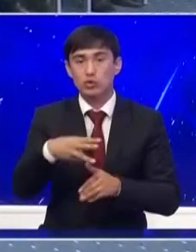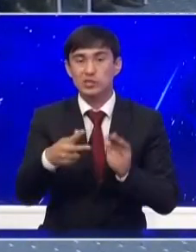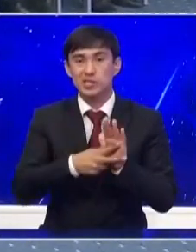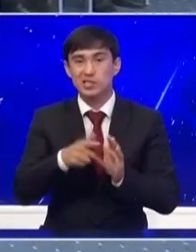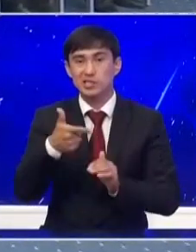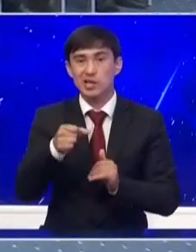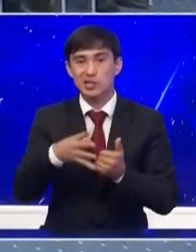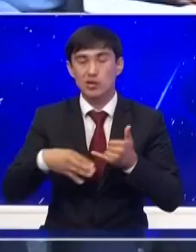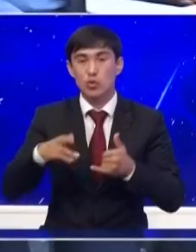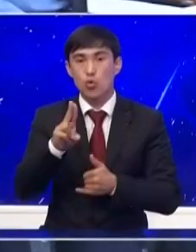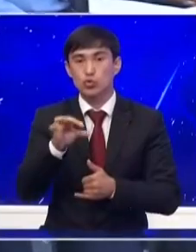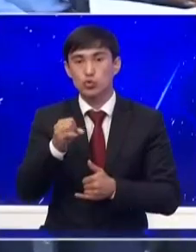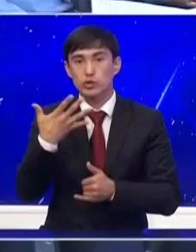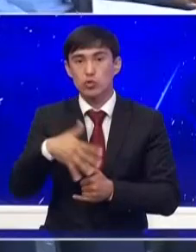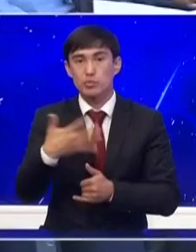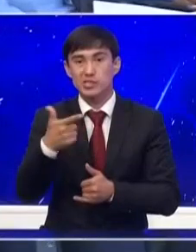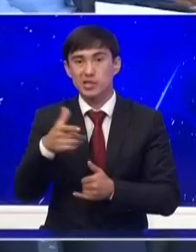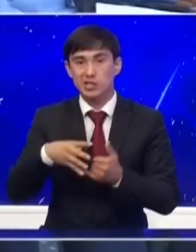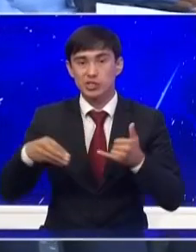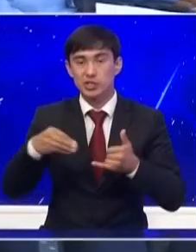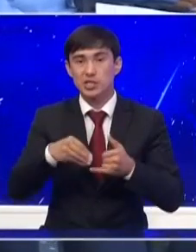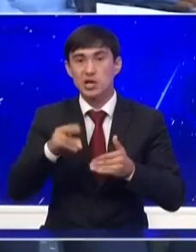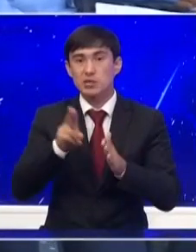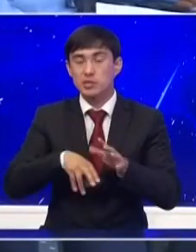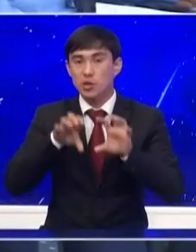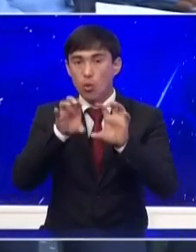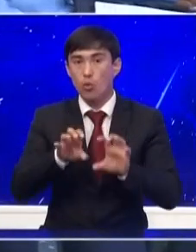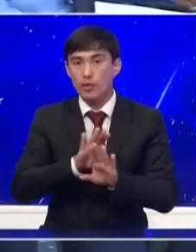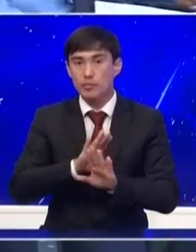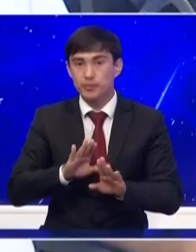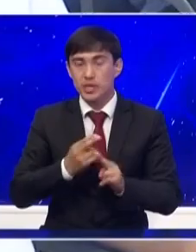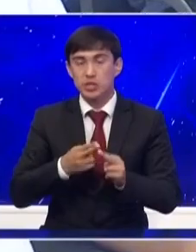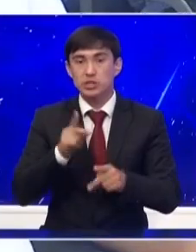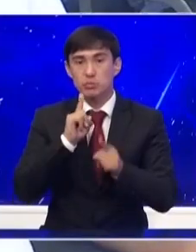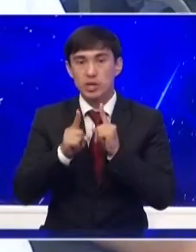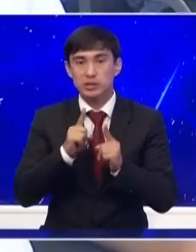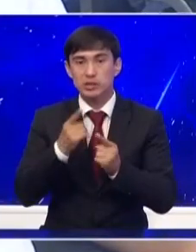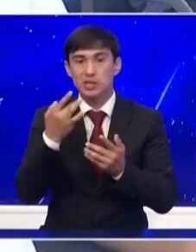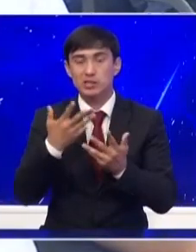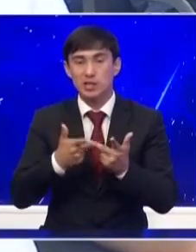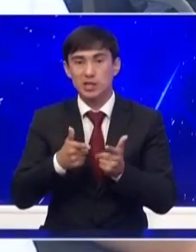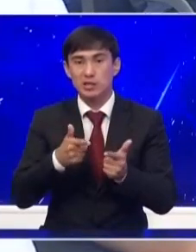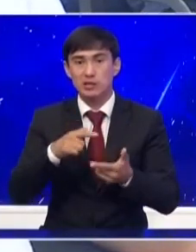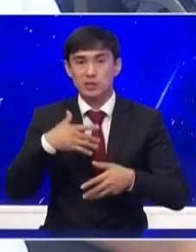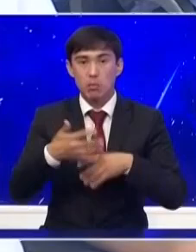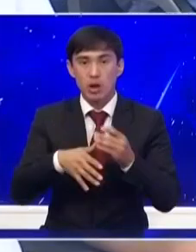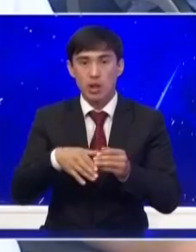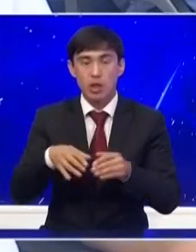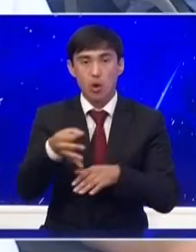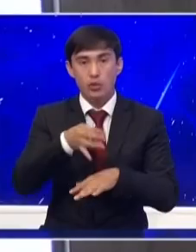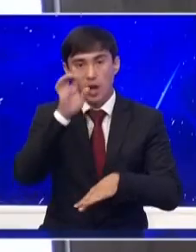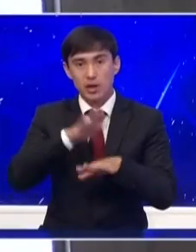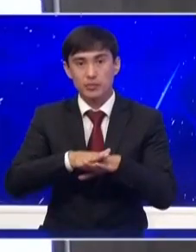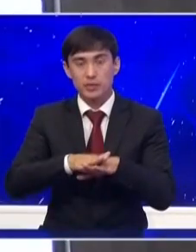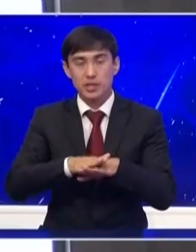38 гектар, Көксуда 55 гектар жер заңсыз берілген. Жиын барысында сандарды сапырған аудан әкімдері де